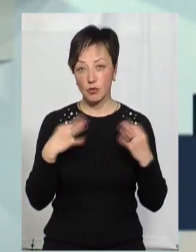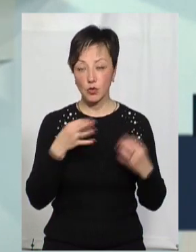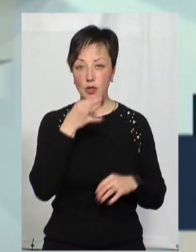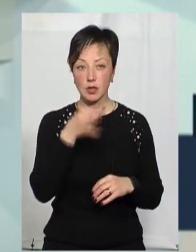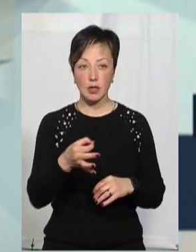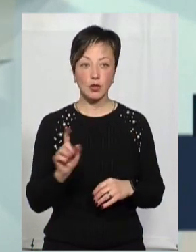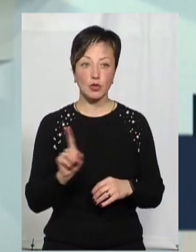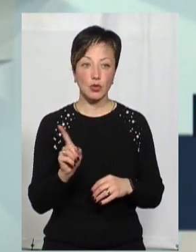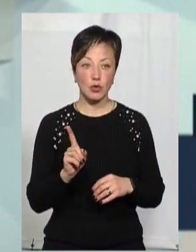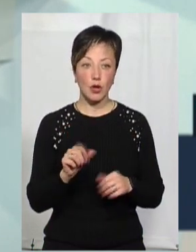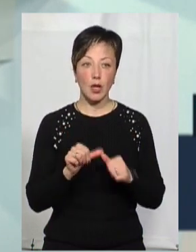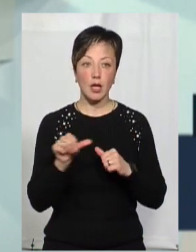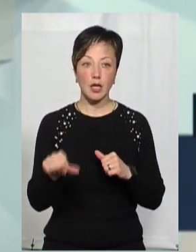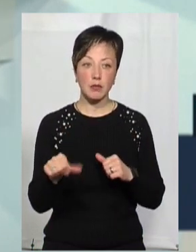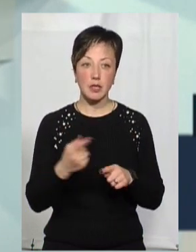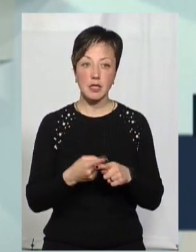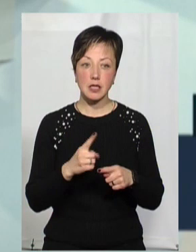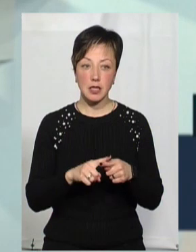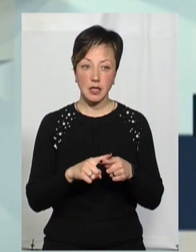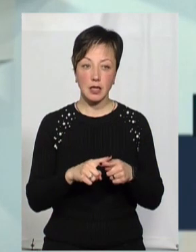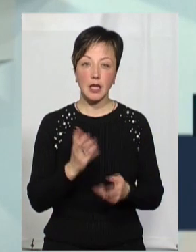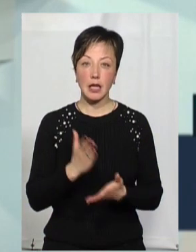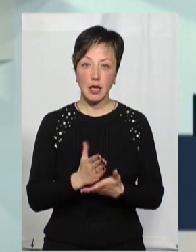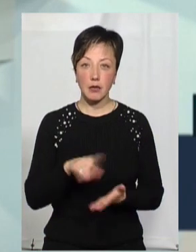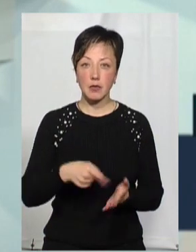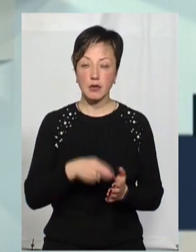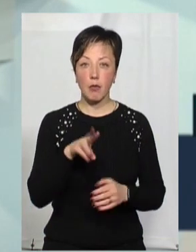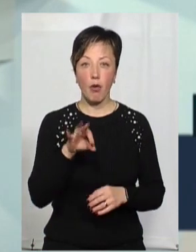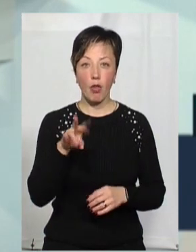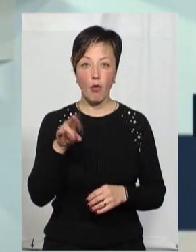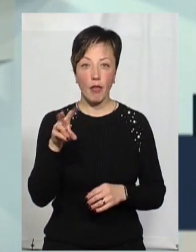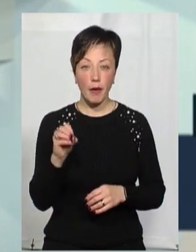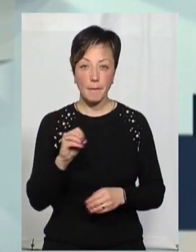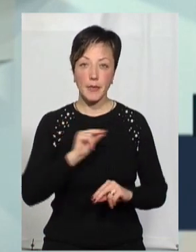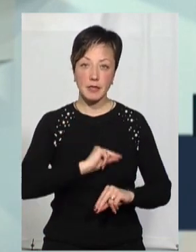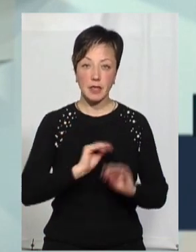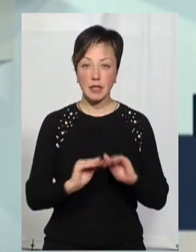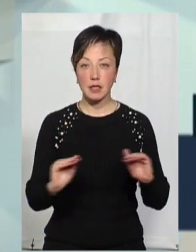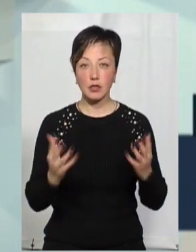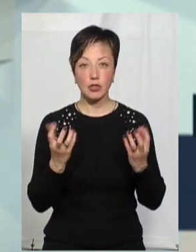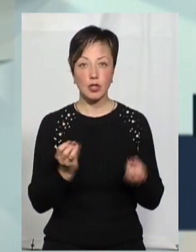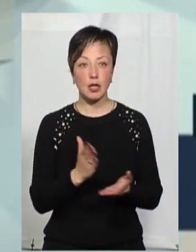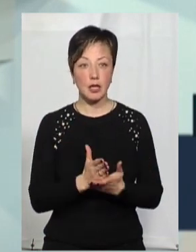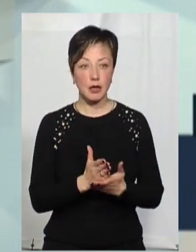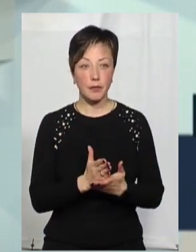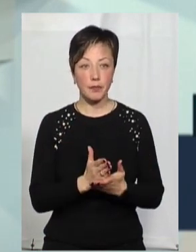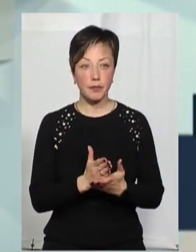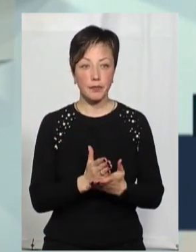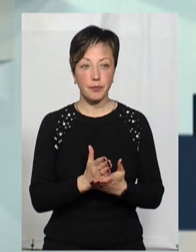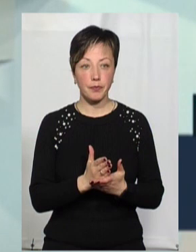сказати, що крім цих, які є у Полонному, це працівники і діти, ще є